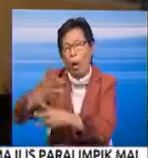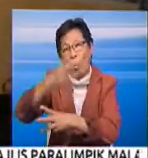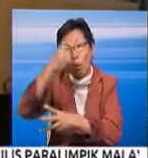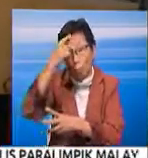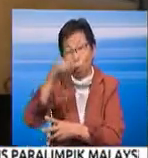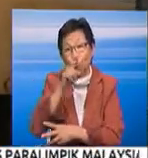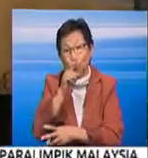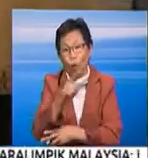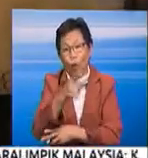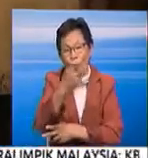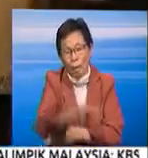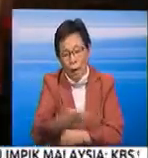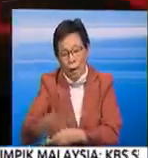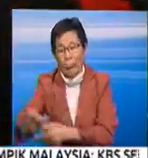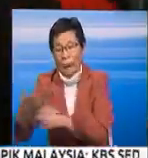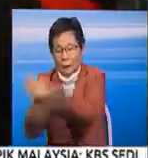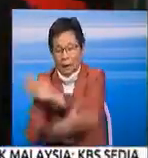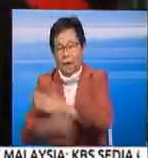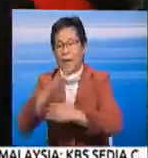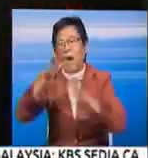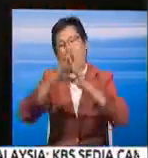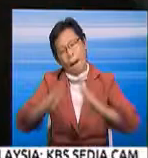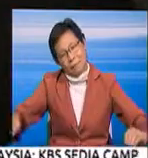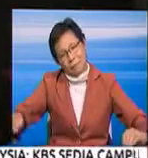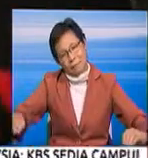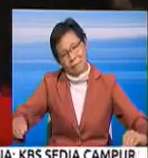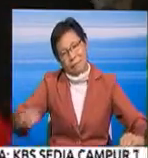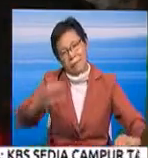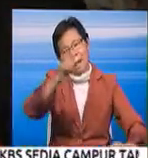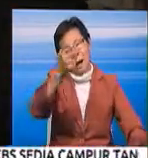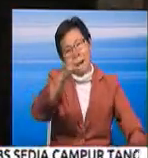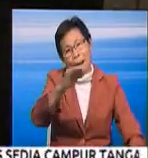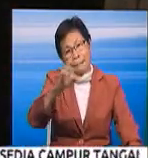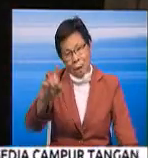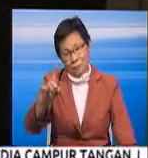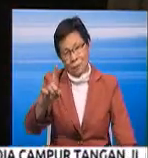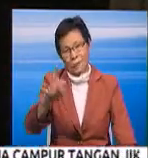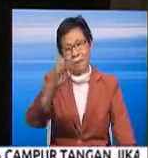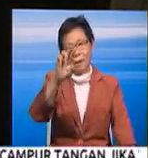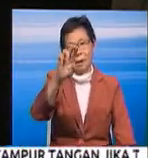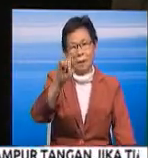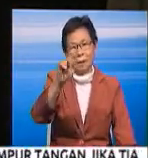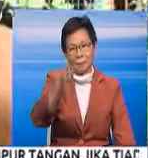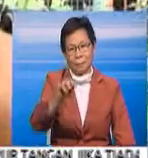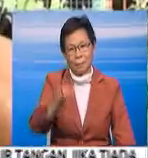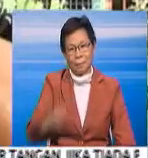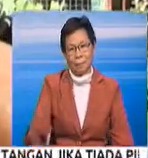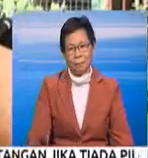memastikan khazanah negara tidak ditelan zaman. Ahmad Herman Rozi, RTM.